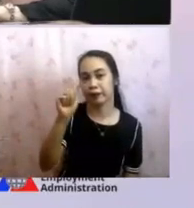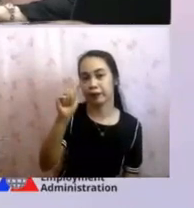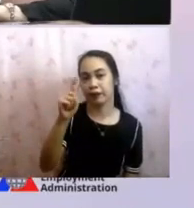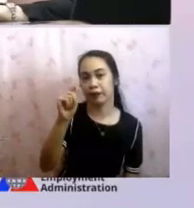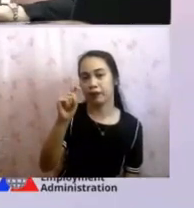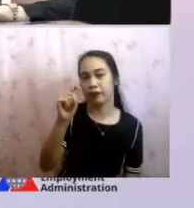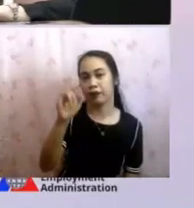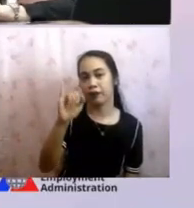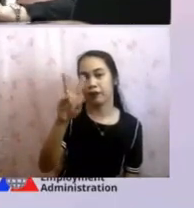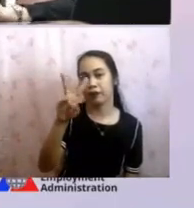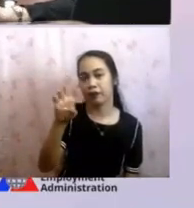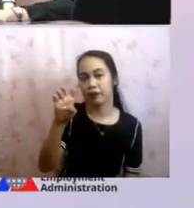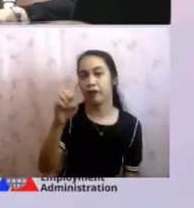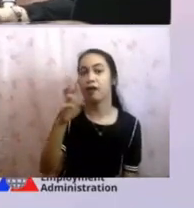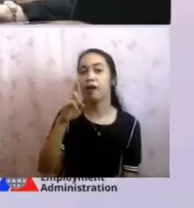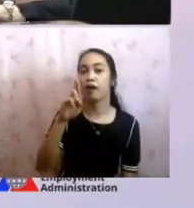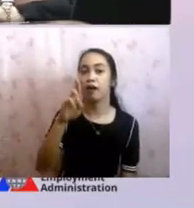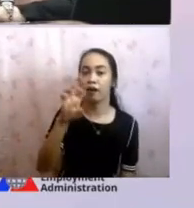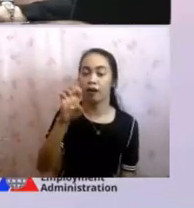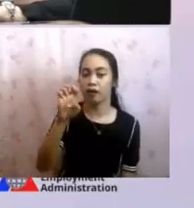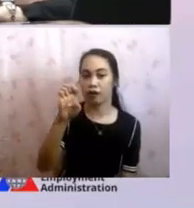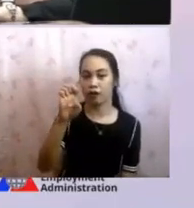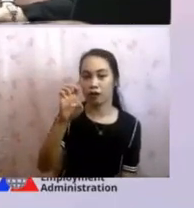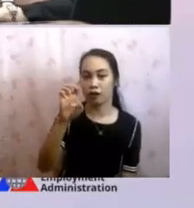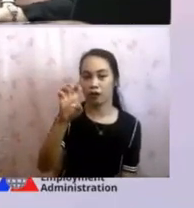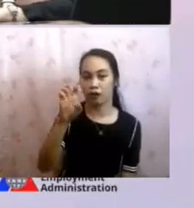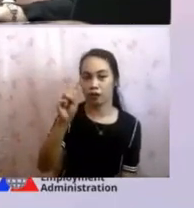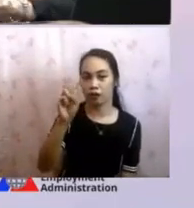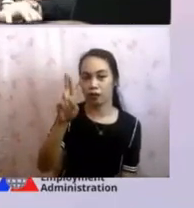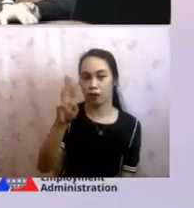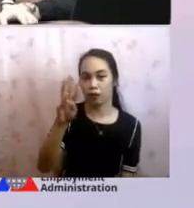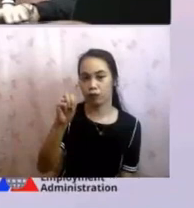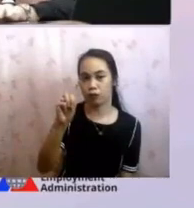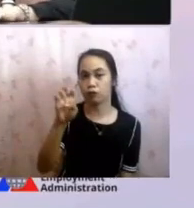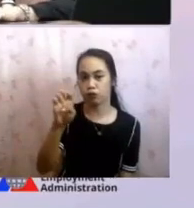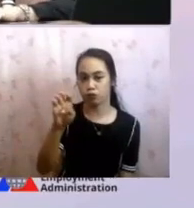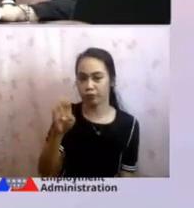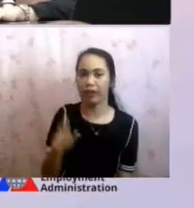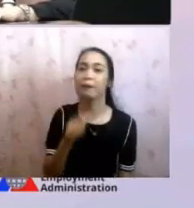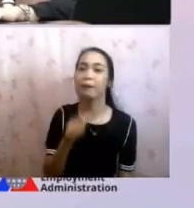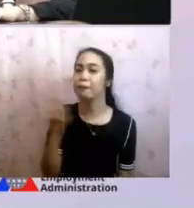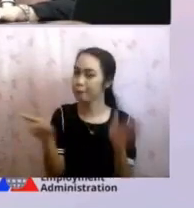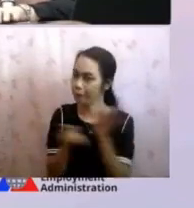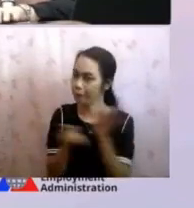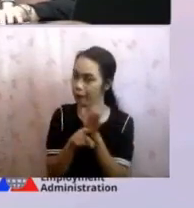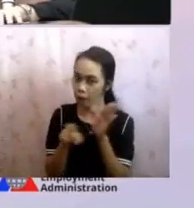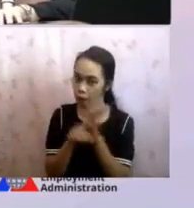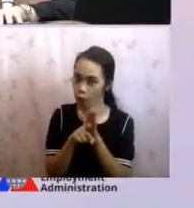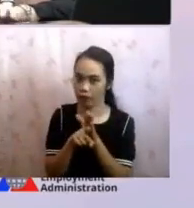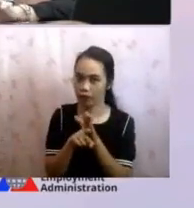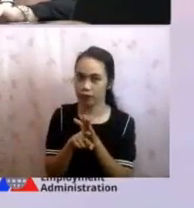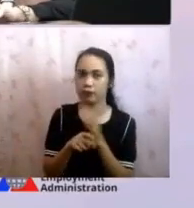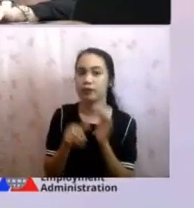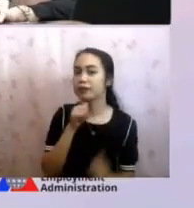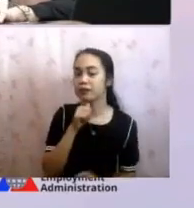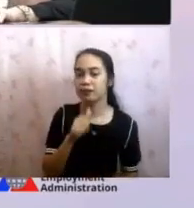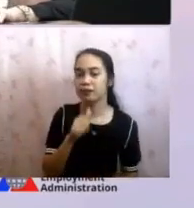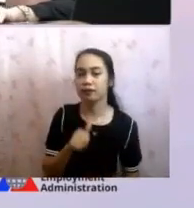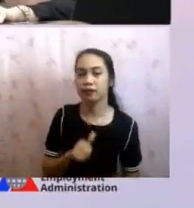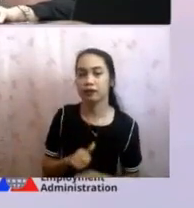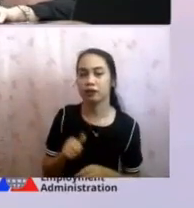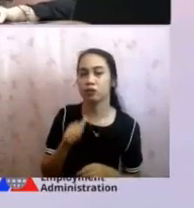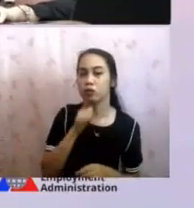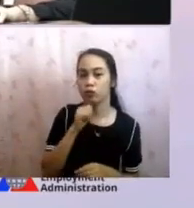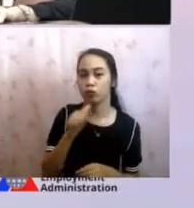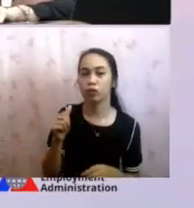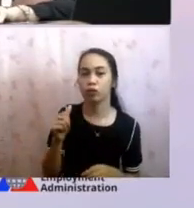narrative style, diha nimo dapat siya ibutang sa cover letter and not sa imuhang resume. Do not use